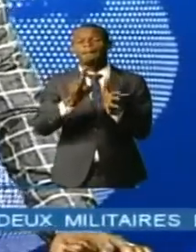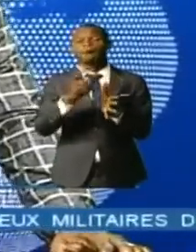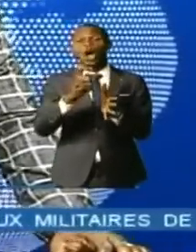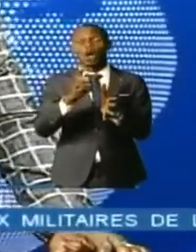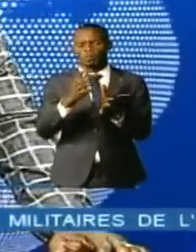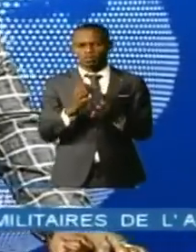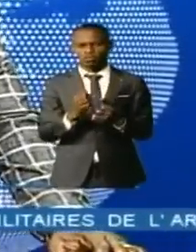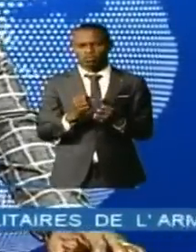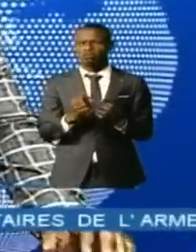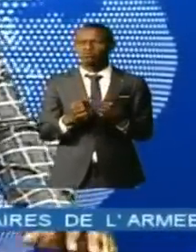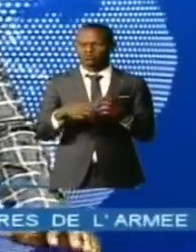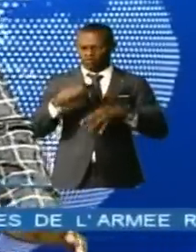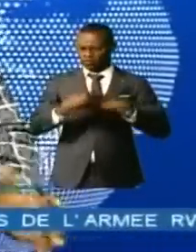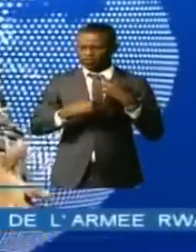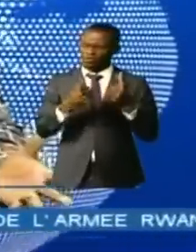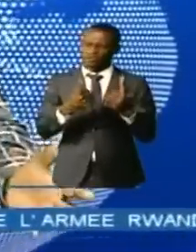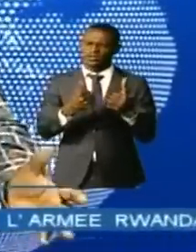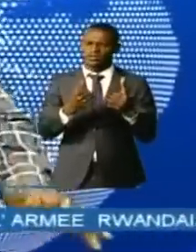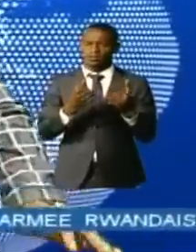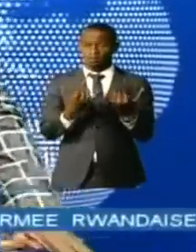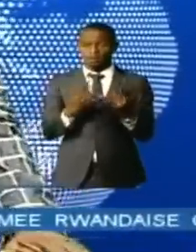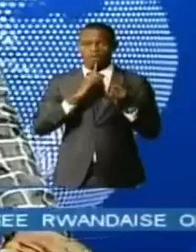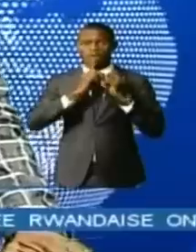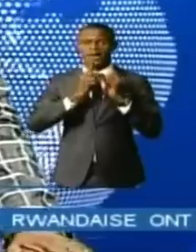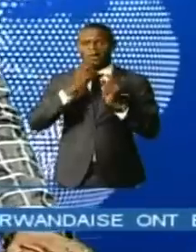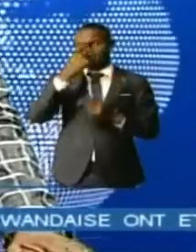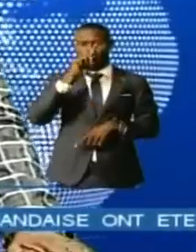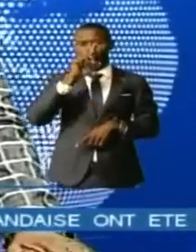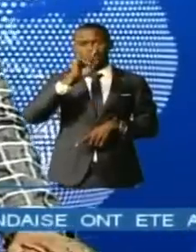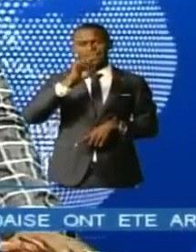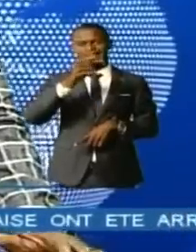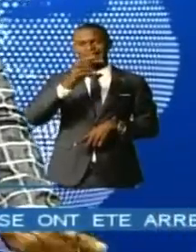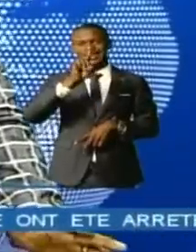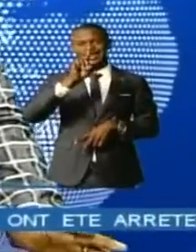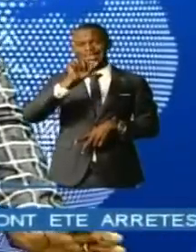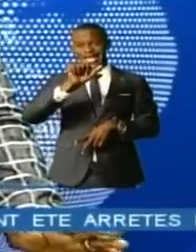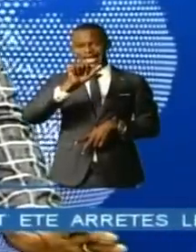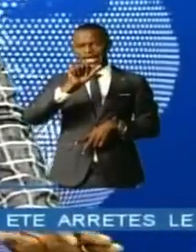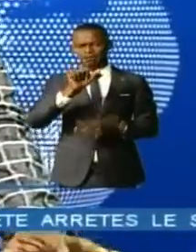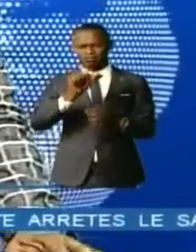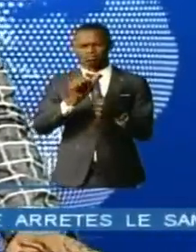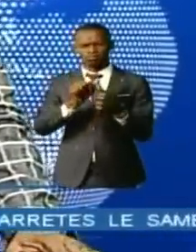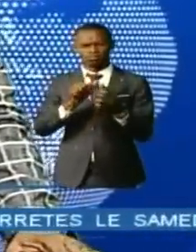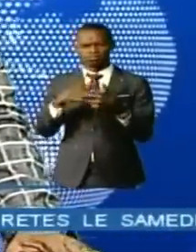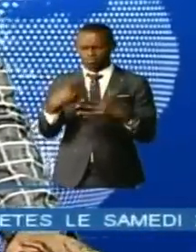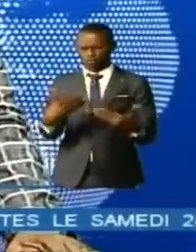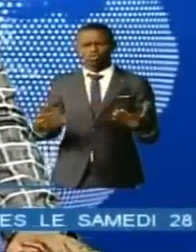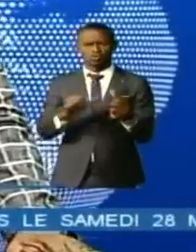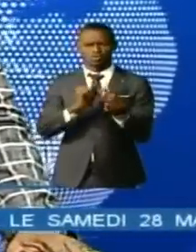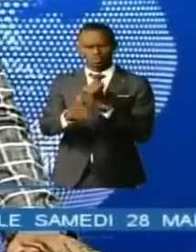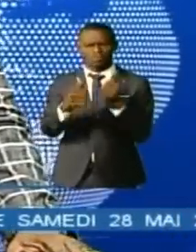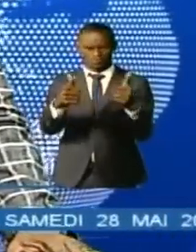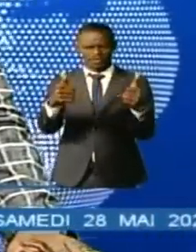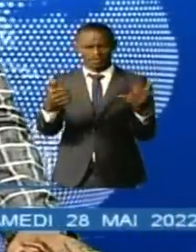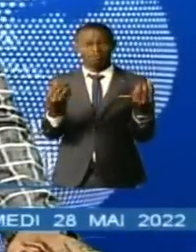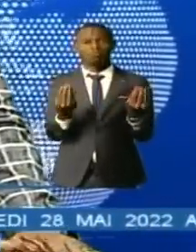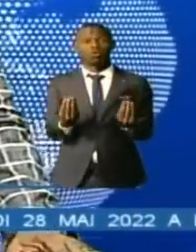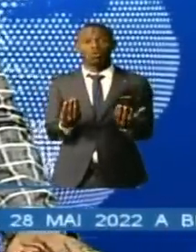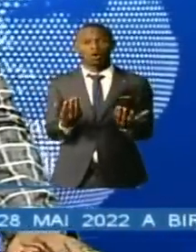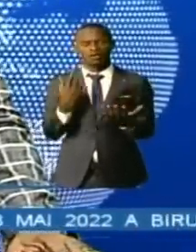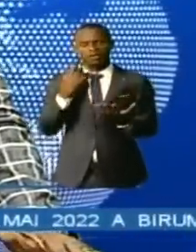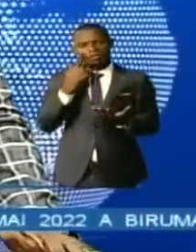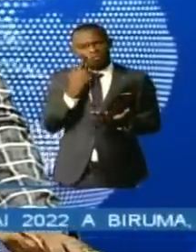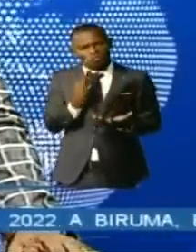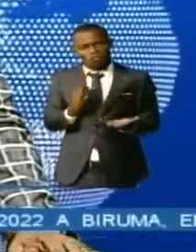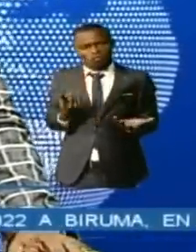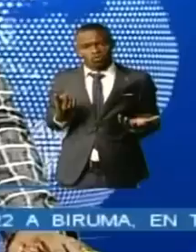ici. Si à la DGDA, considérée comme régie financière, les choses marchent très bien aujourd'hui, c'est parce qu'effectivement il y a des indicateurs